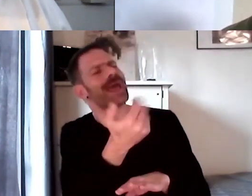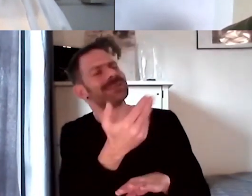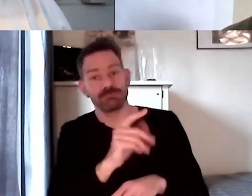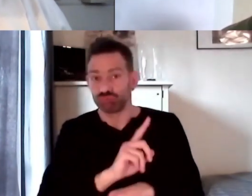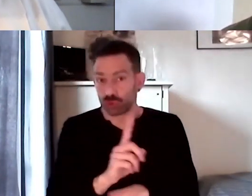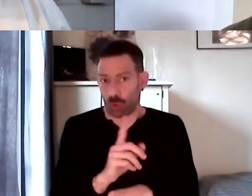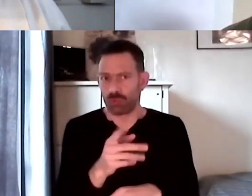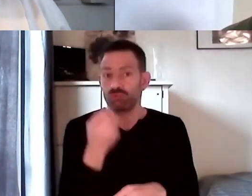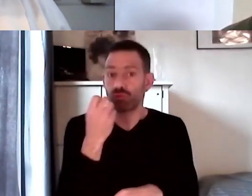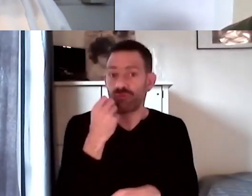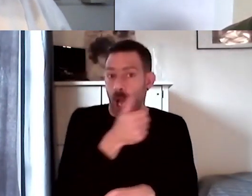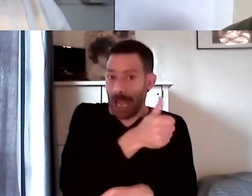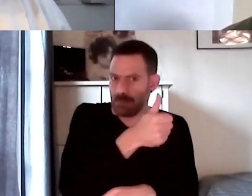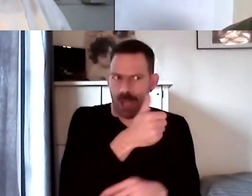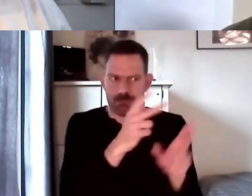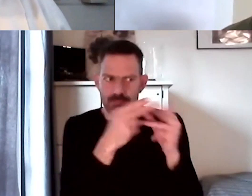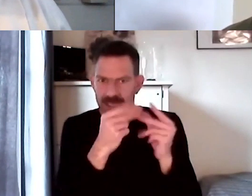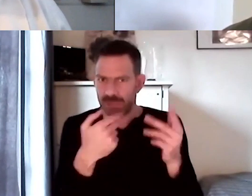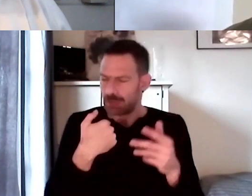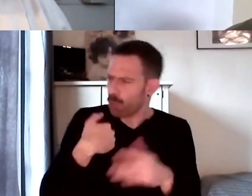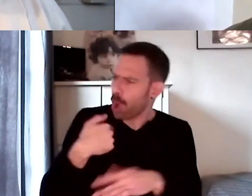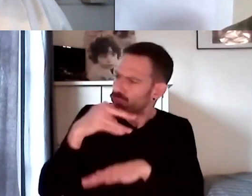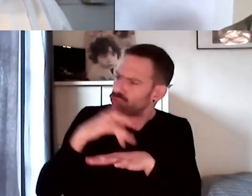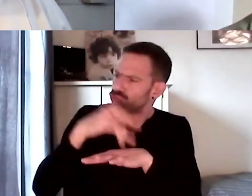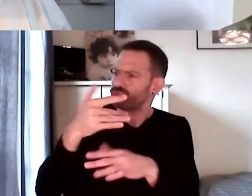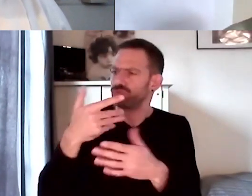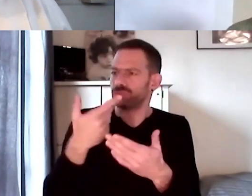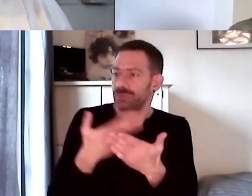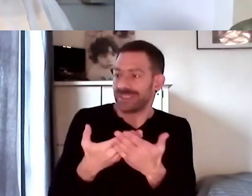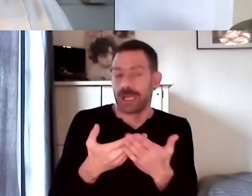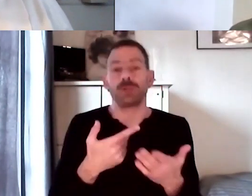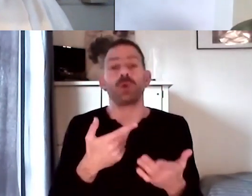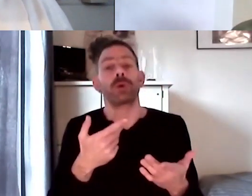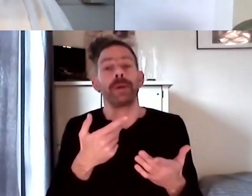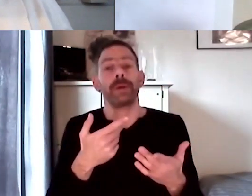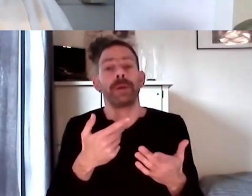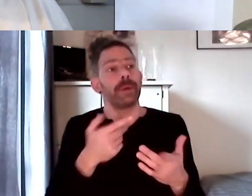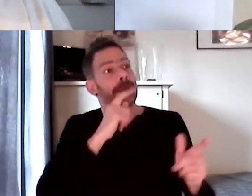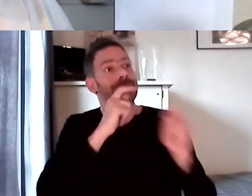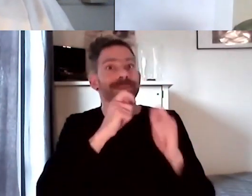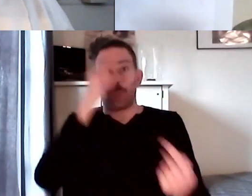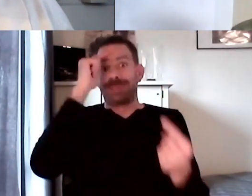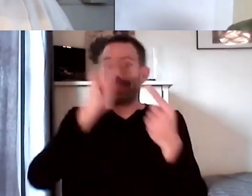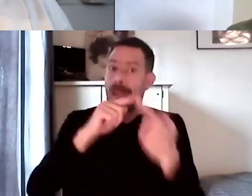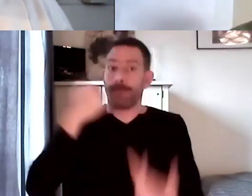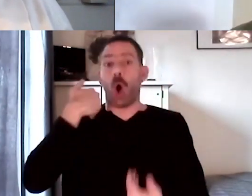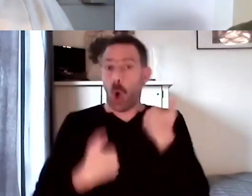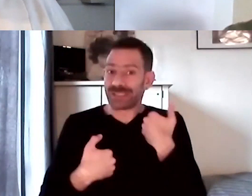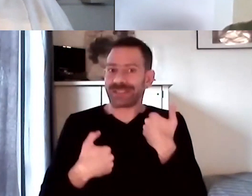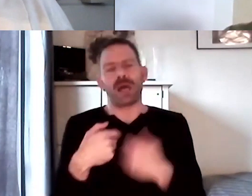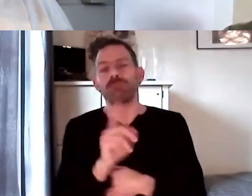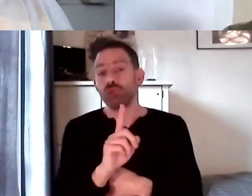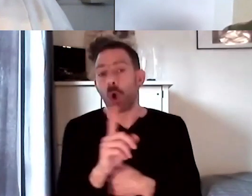qu'elle rencontre, ce qu'elle a vécu. Donc voilà, effectivement, on ne parle pas du handicap et on ne va pas aborder les gens sous la forme de... On l'aborde